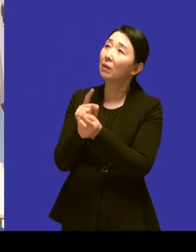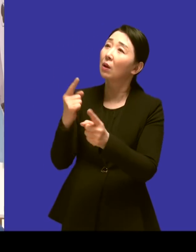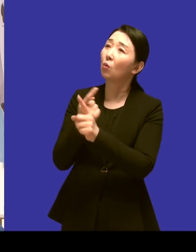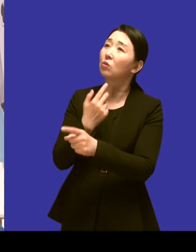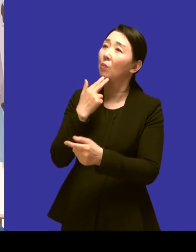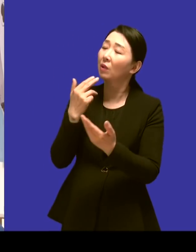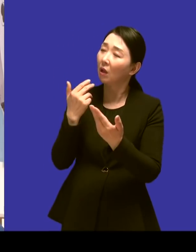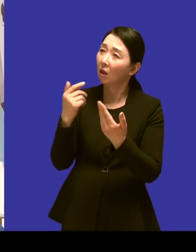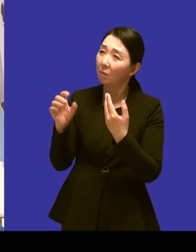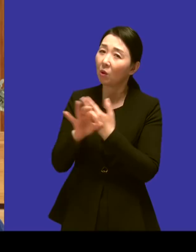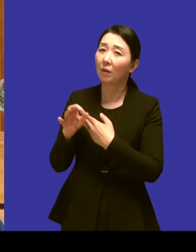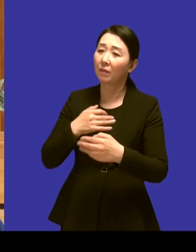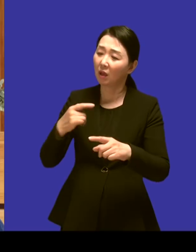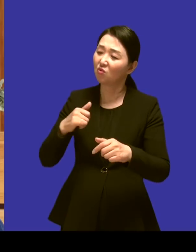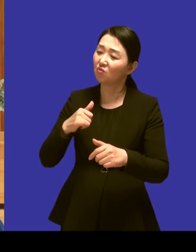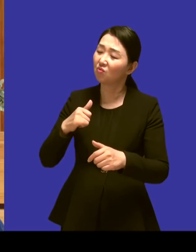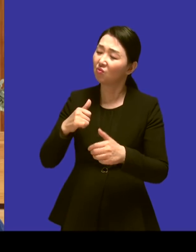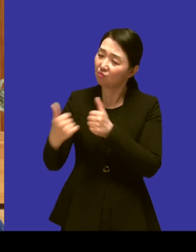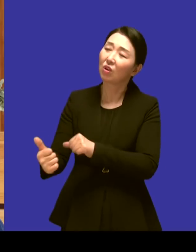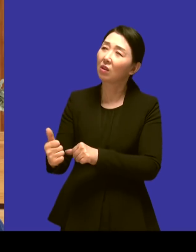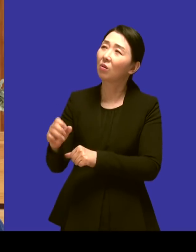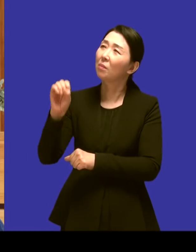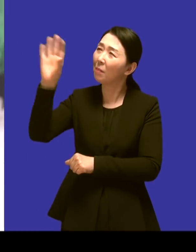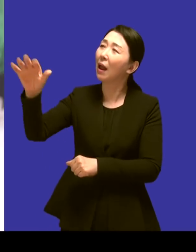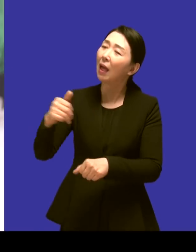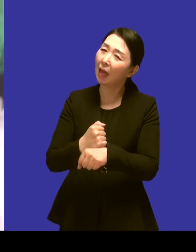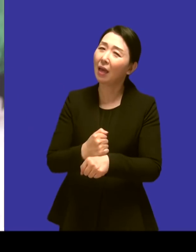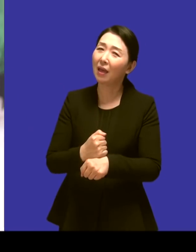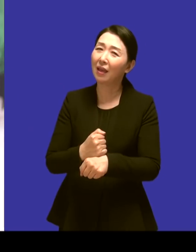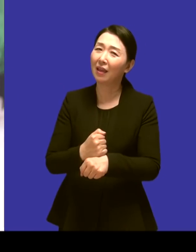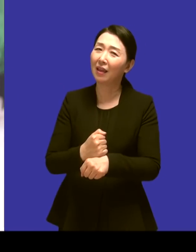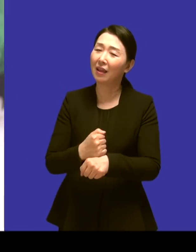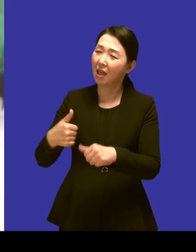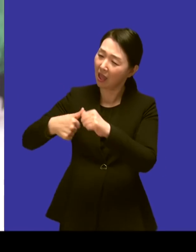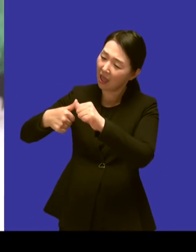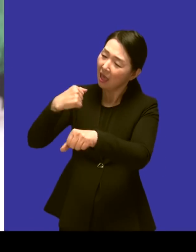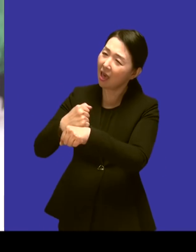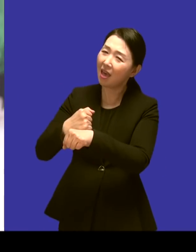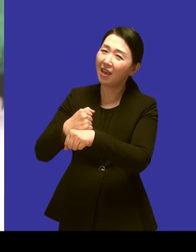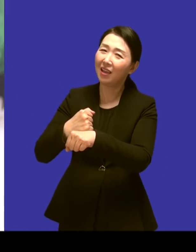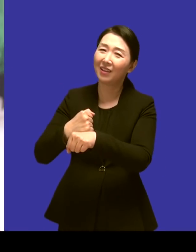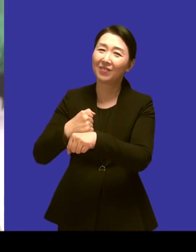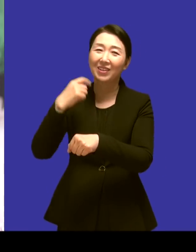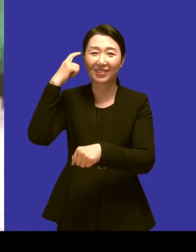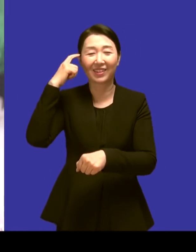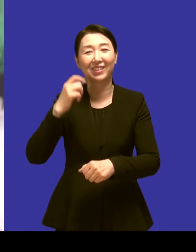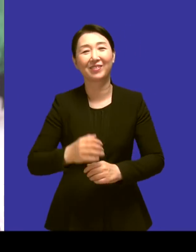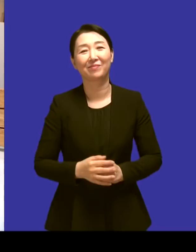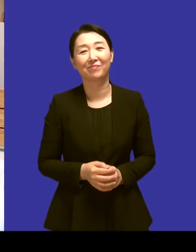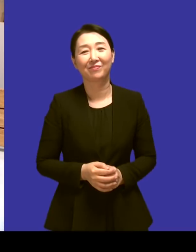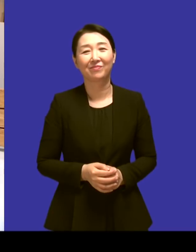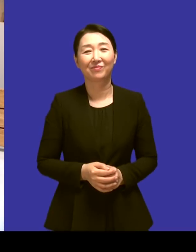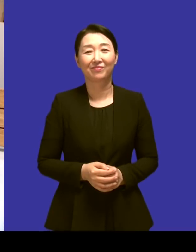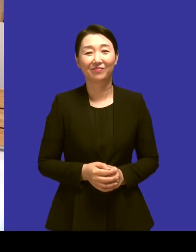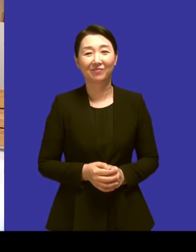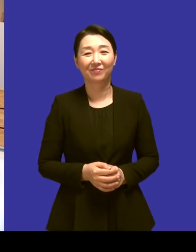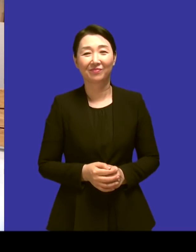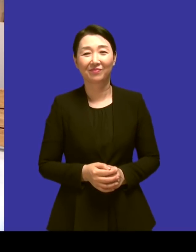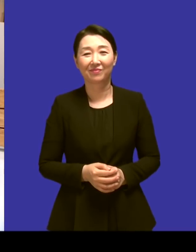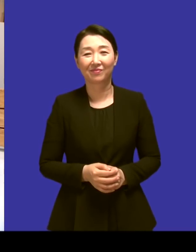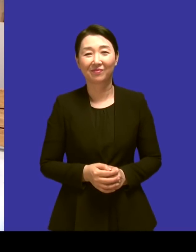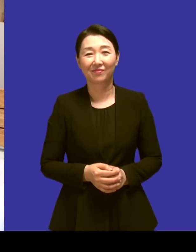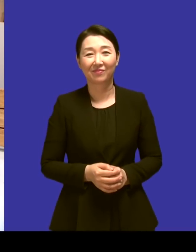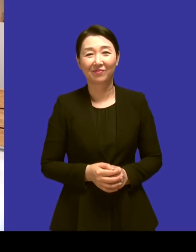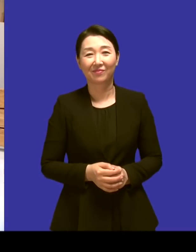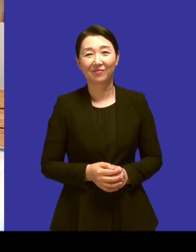고쳐주면 나 그냥 죽겠다라고 그냥 단판을 내야 되나? 단판을 지을까? 네. 막 이런 네. 생각을 늘 했어요. 죄송합니다. 제가. 극단적인 게 예.